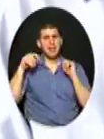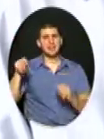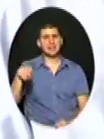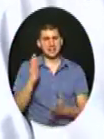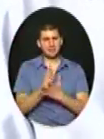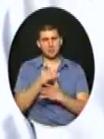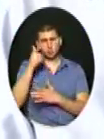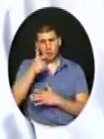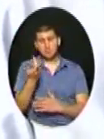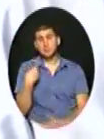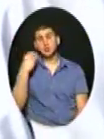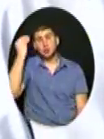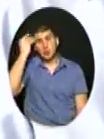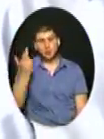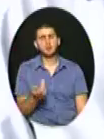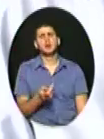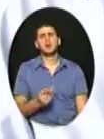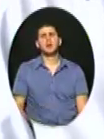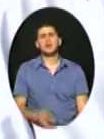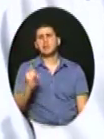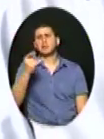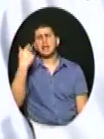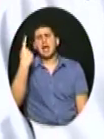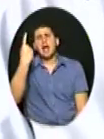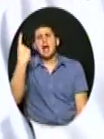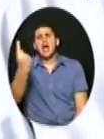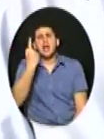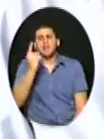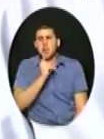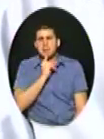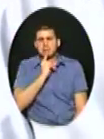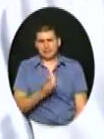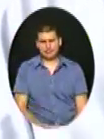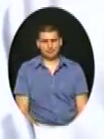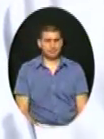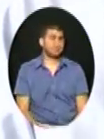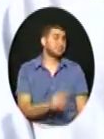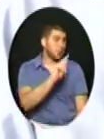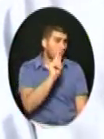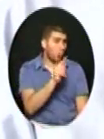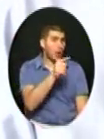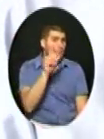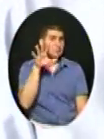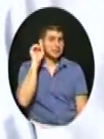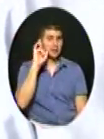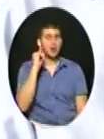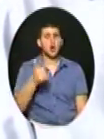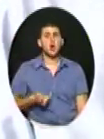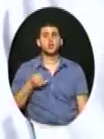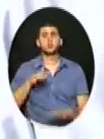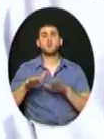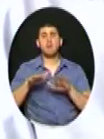הוא צולם אם זכרוני א אחד בלבד ומעט מדי לטעמי יכול להיות שהמסקנה היא שראש